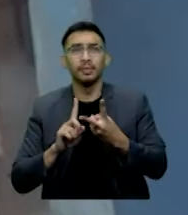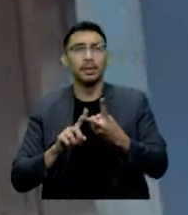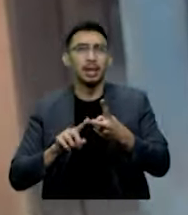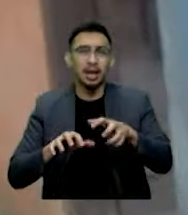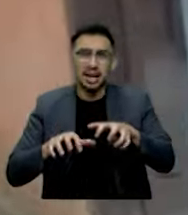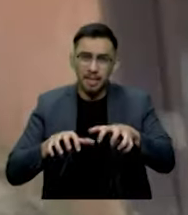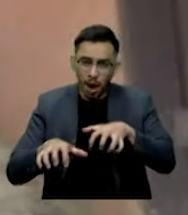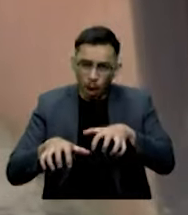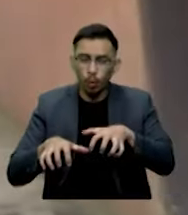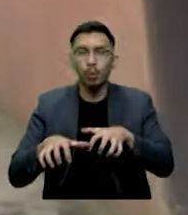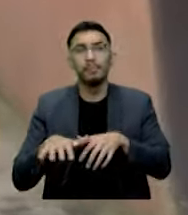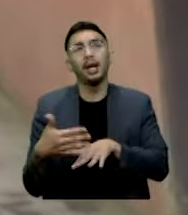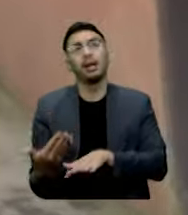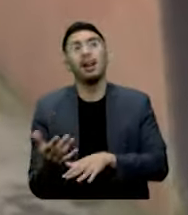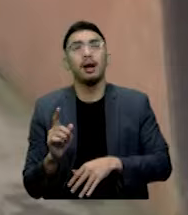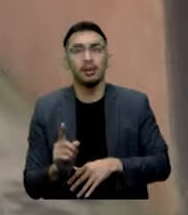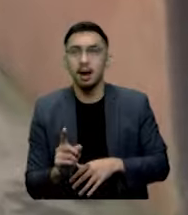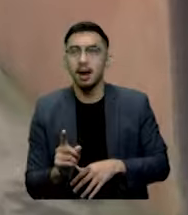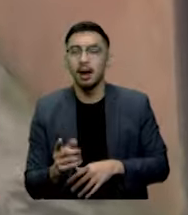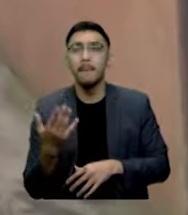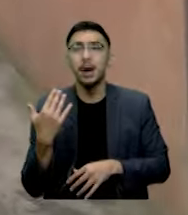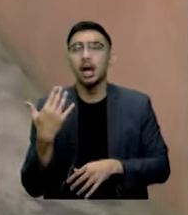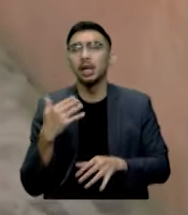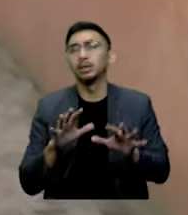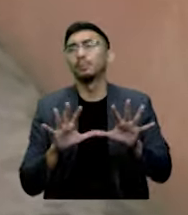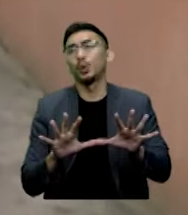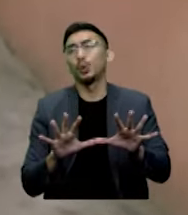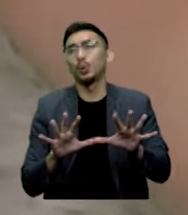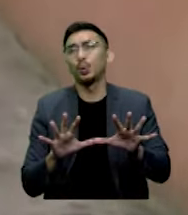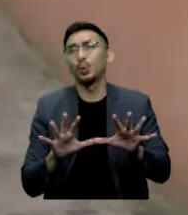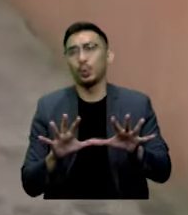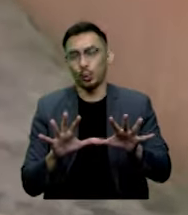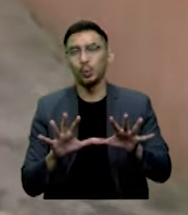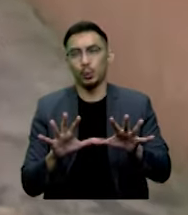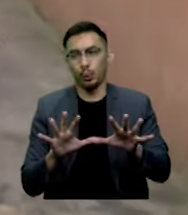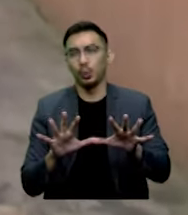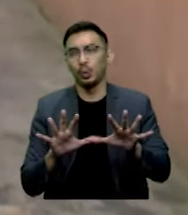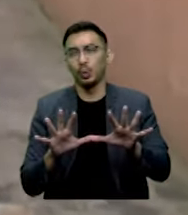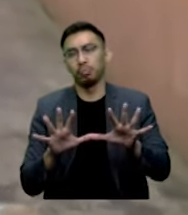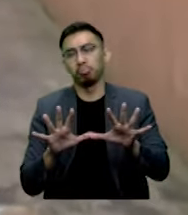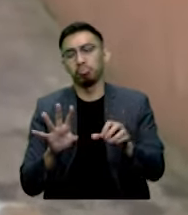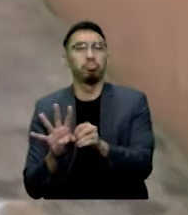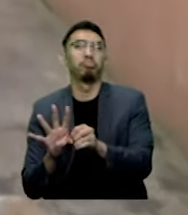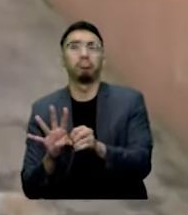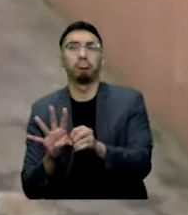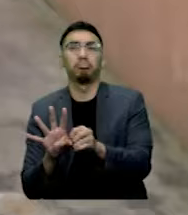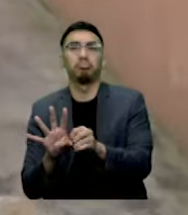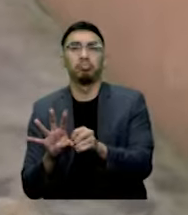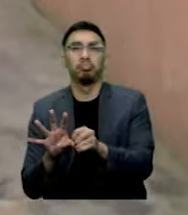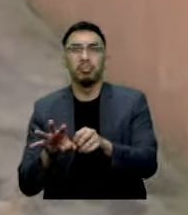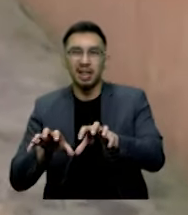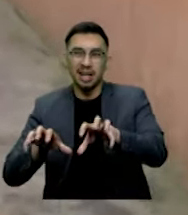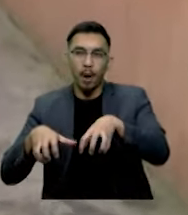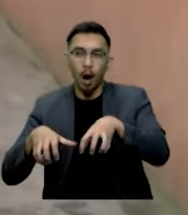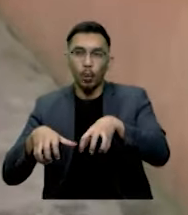ekor, 6 harimau Benggala, 4 harimau Sumatera. Sisanya